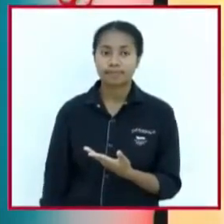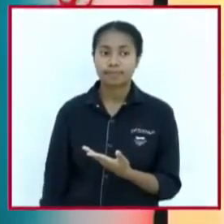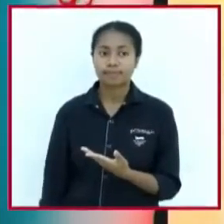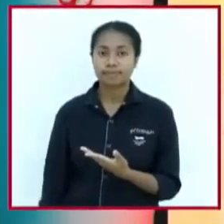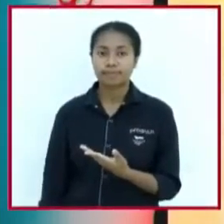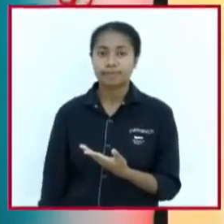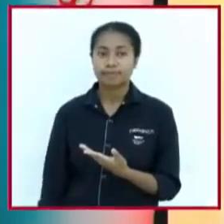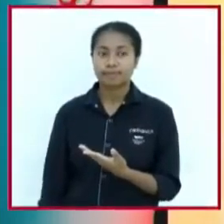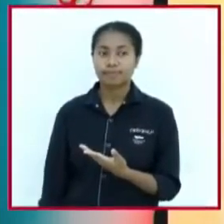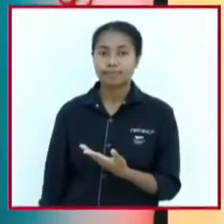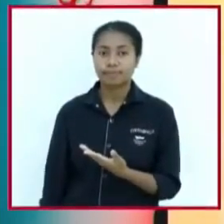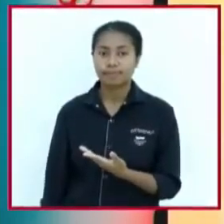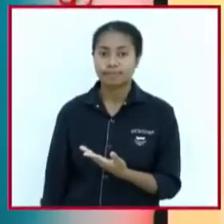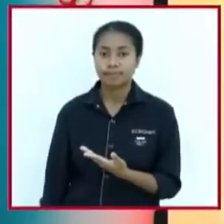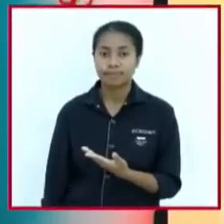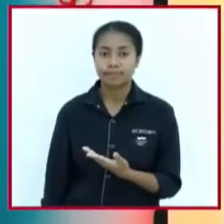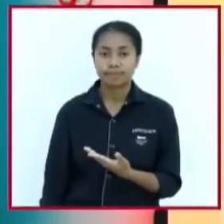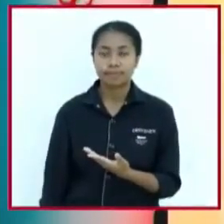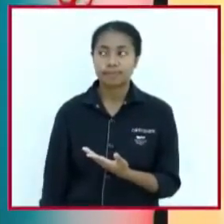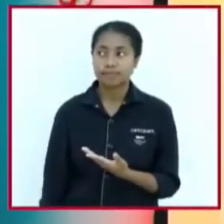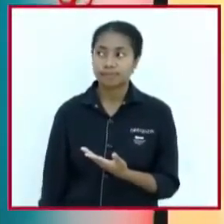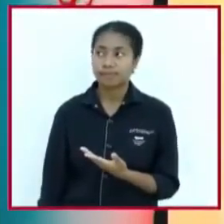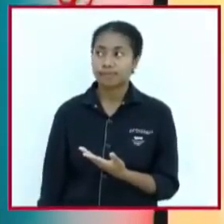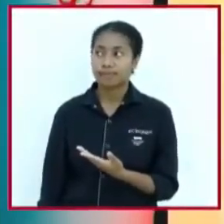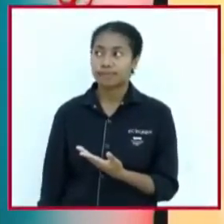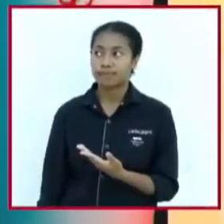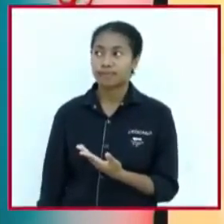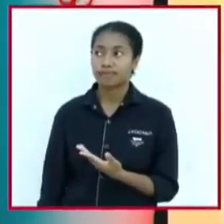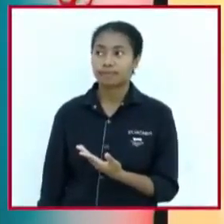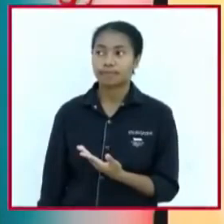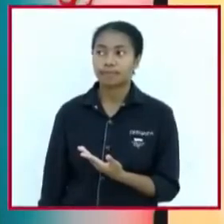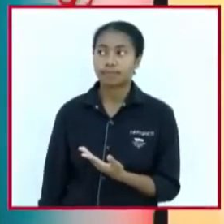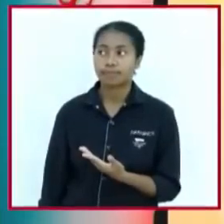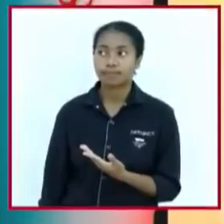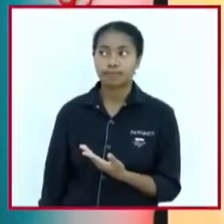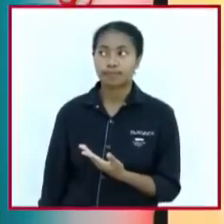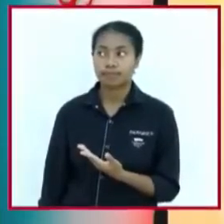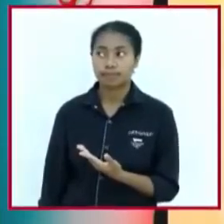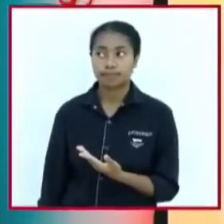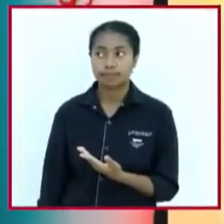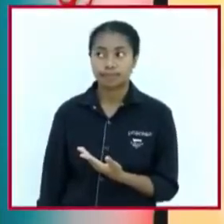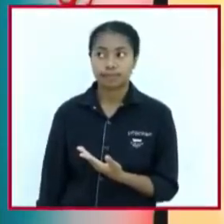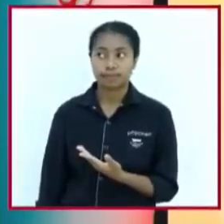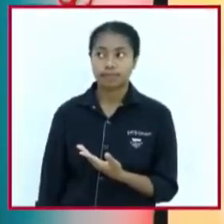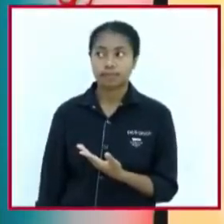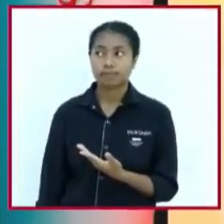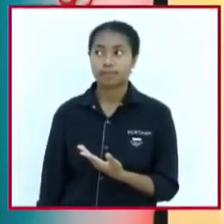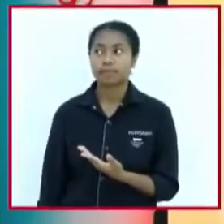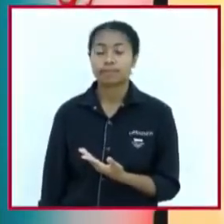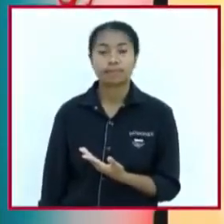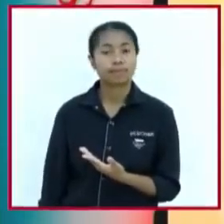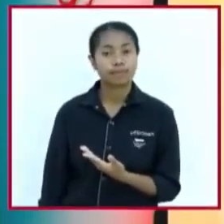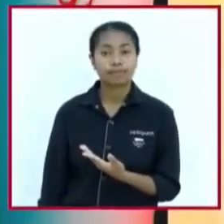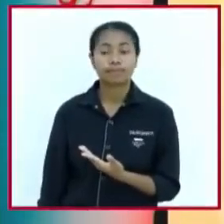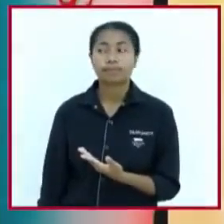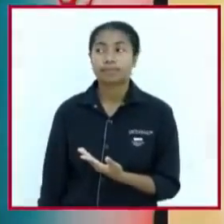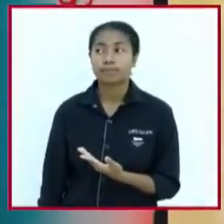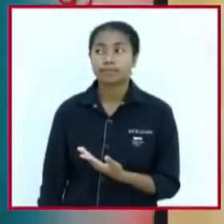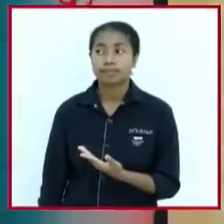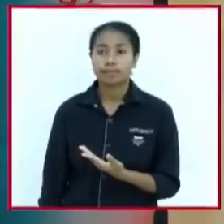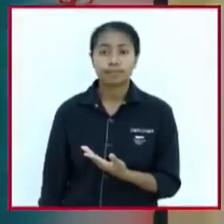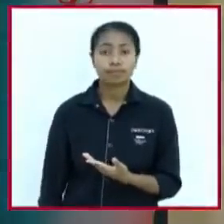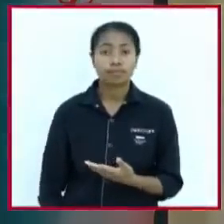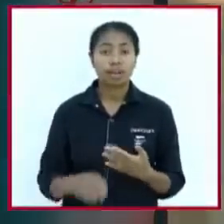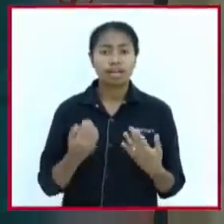berbicara dengan kita dengan perantaraan anaknya yang ia tetapkan yang berhak menerima segala yang ada Hai